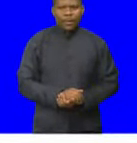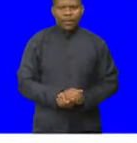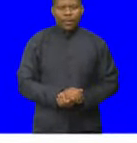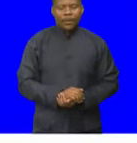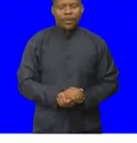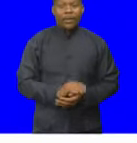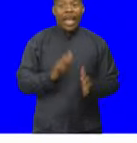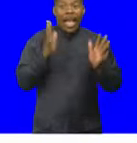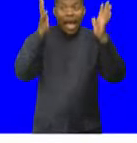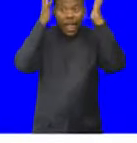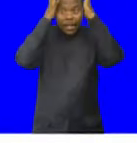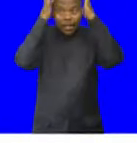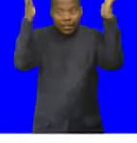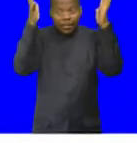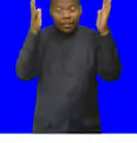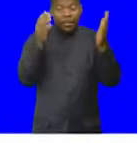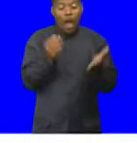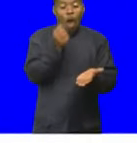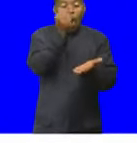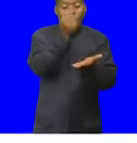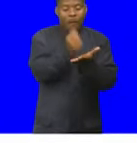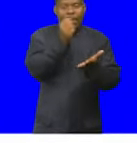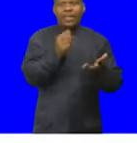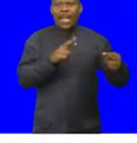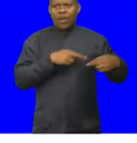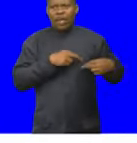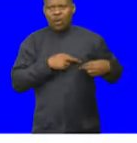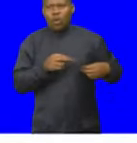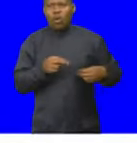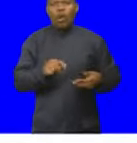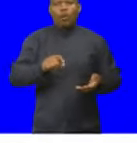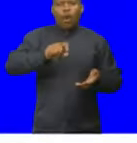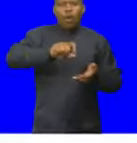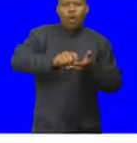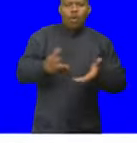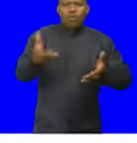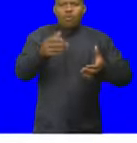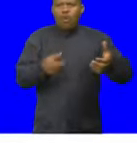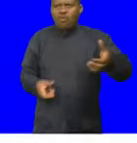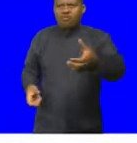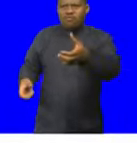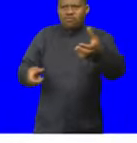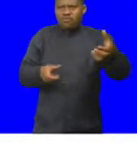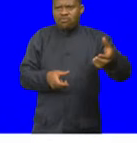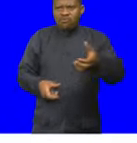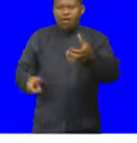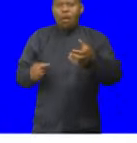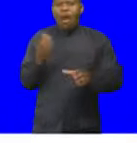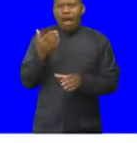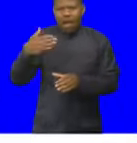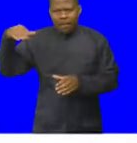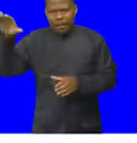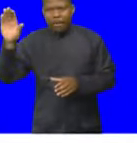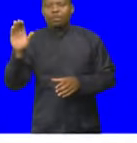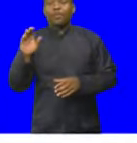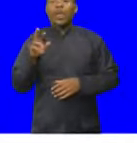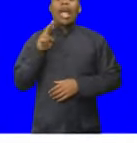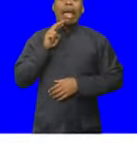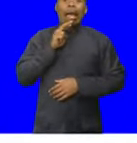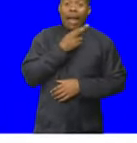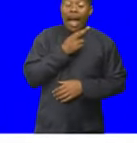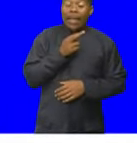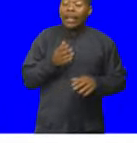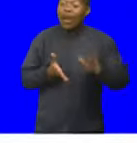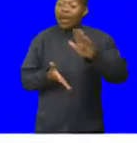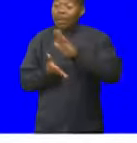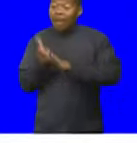Beticimamlilo balapha eveni batawuba ingcenye yembukiso beticimamlilo lotawubanjelwa eveni leRussia. Kulombekiso